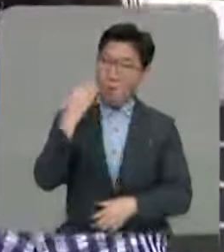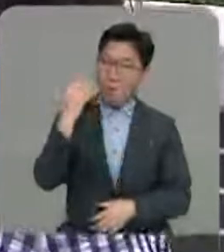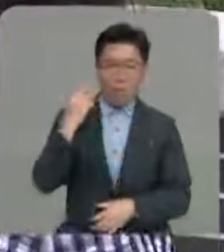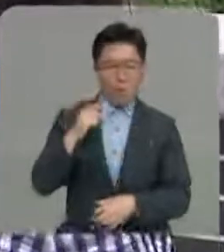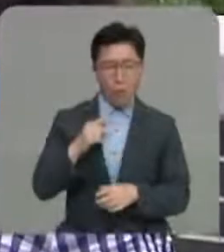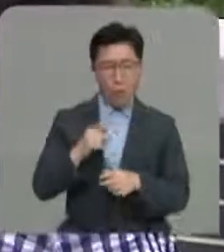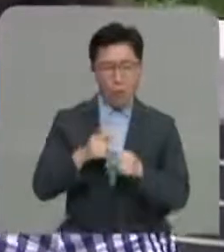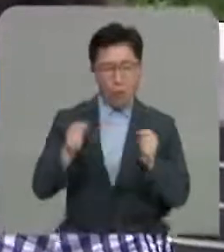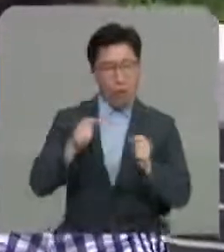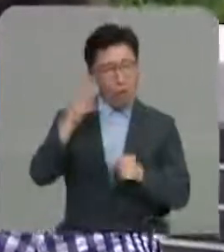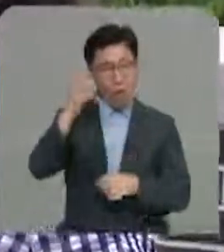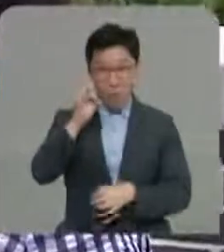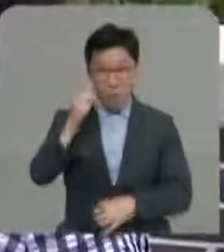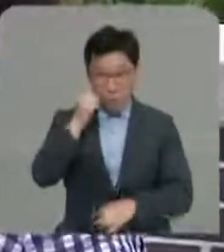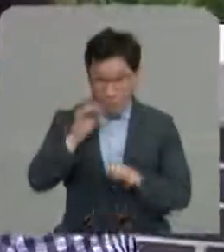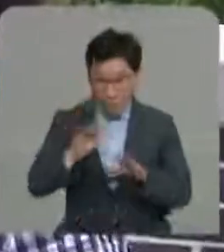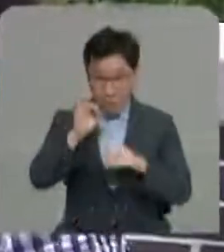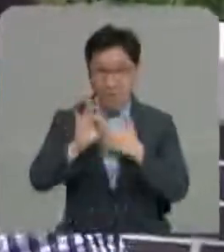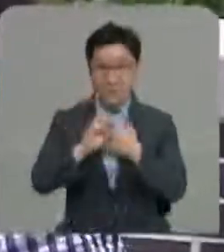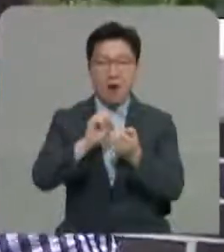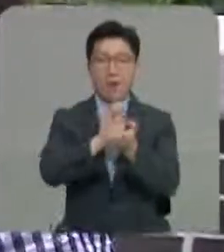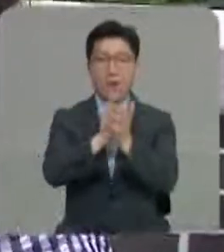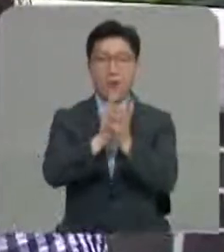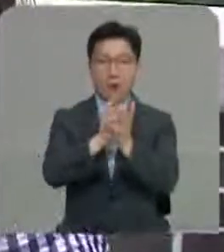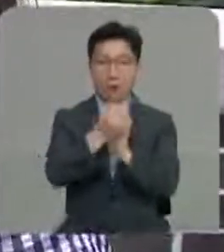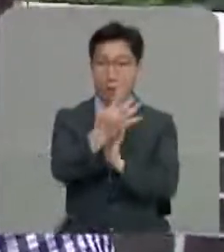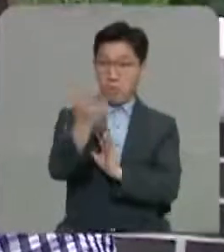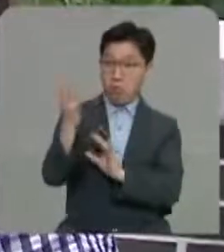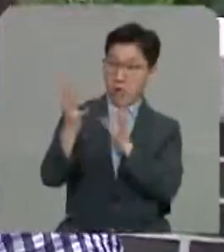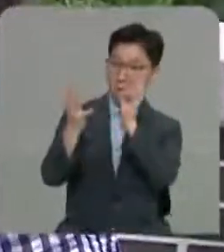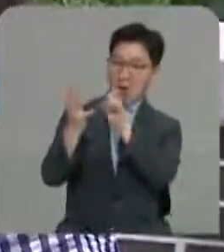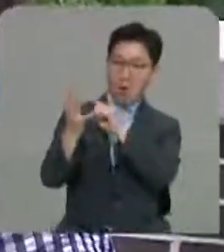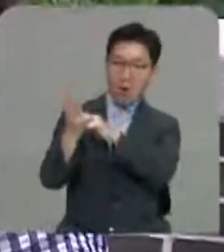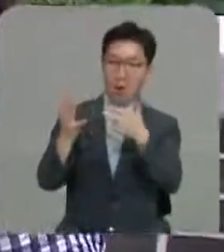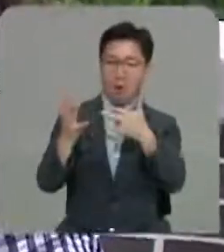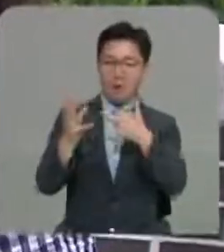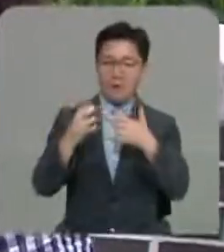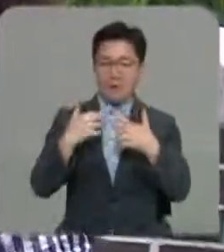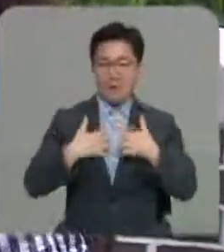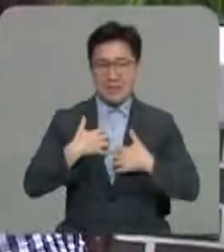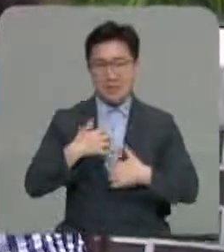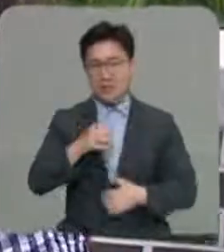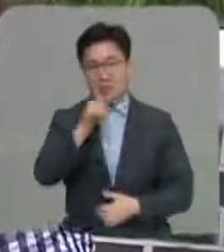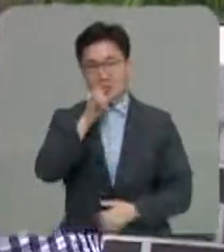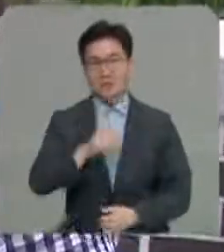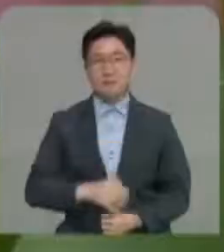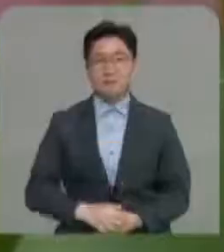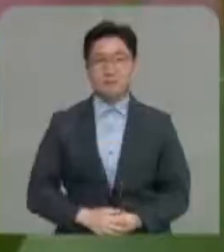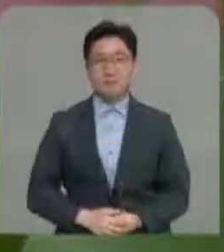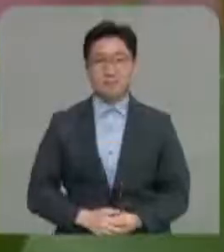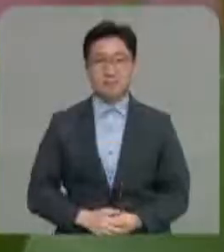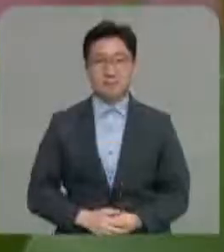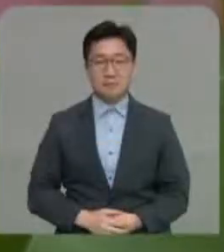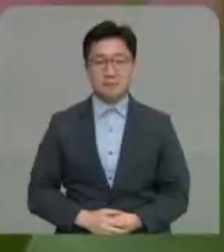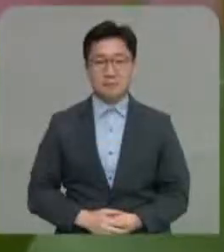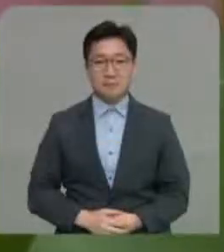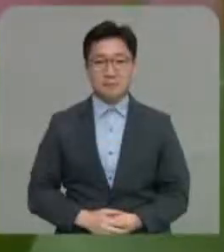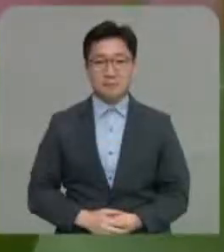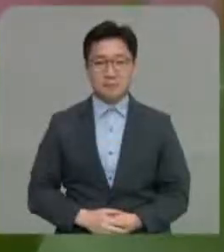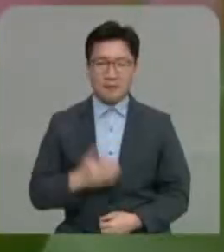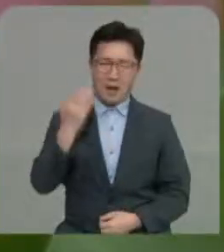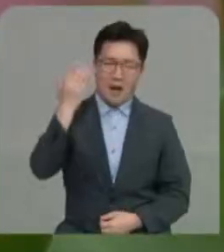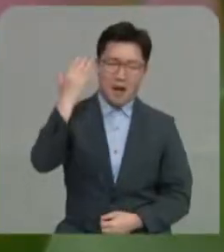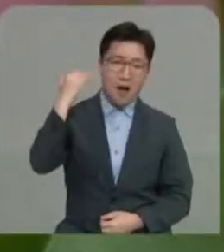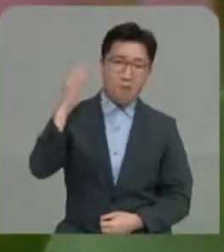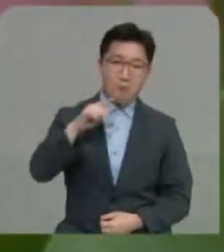오래됐는데 예 큰 꼭 난 보는 것만으로도 힐링이 되는 것 같아서 제가 본 지략 보내주세요 예부터